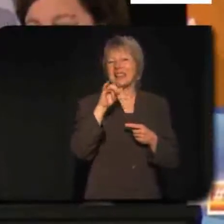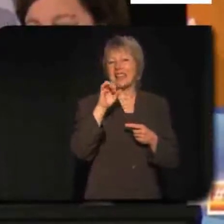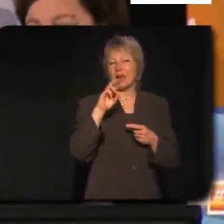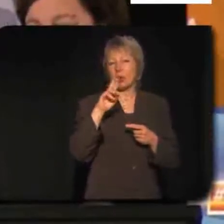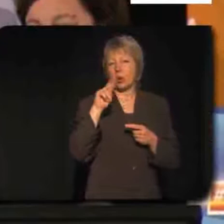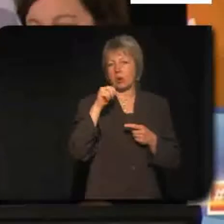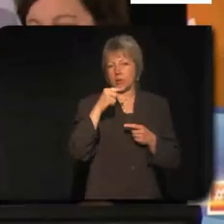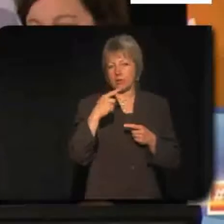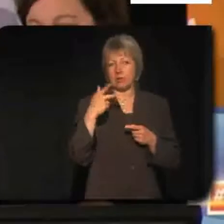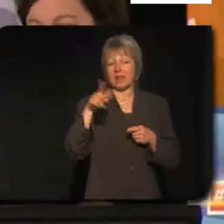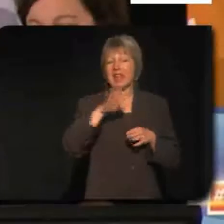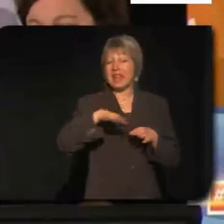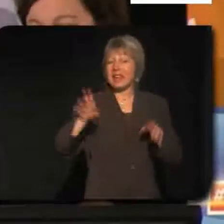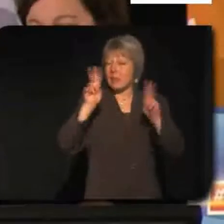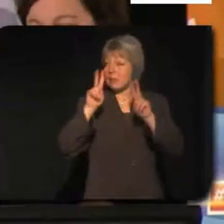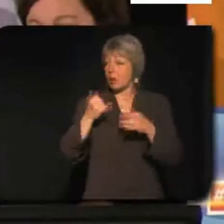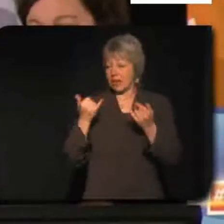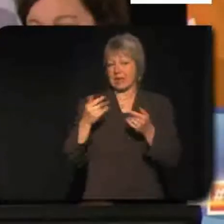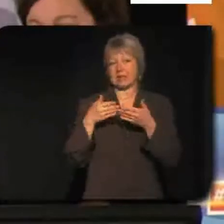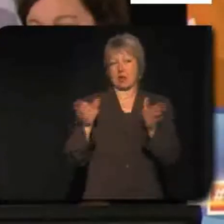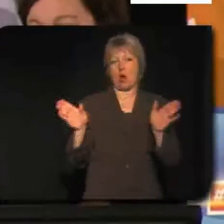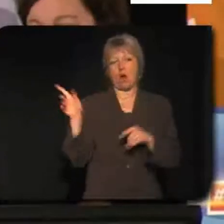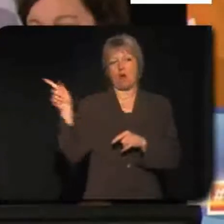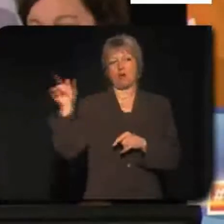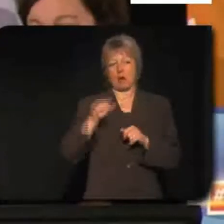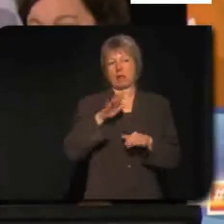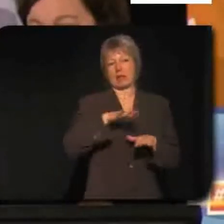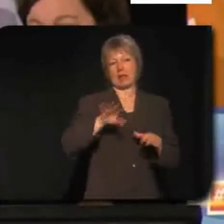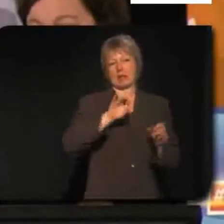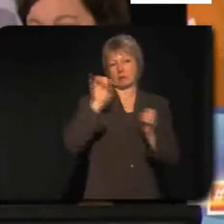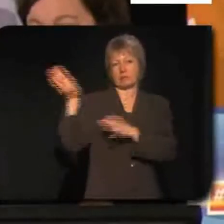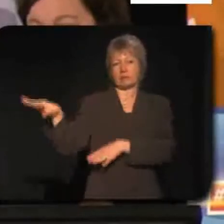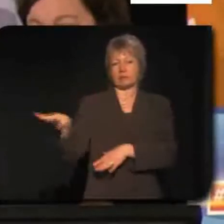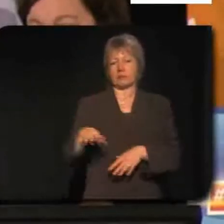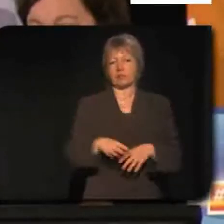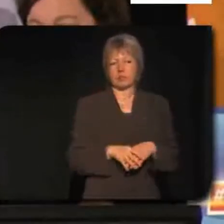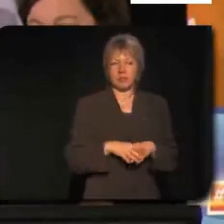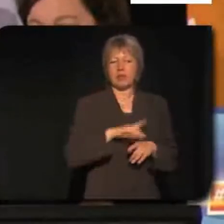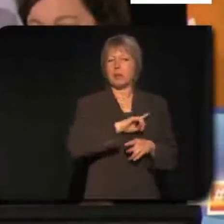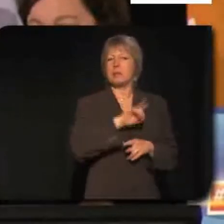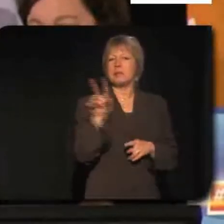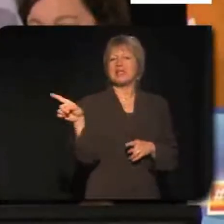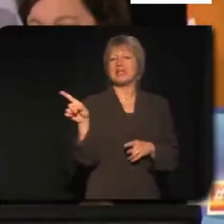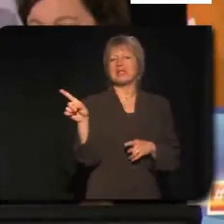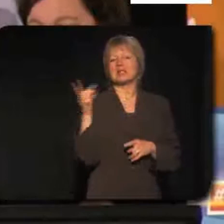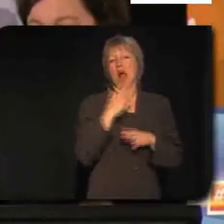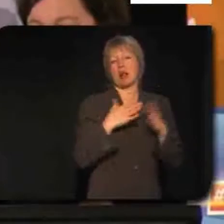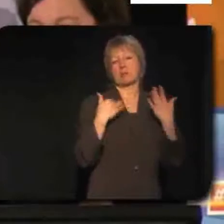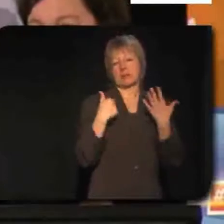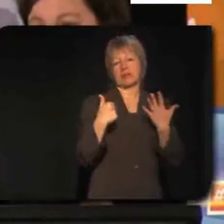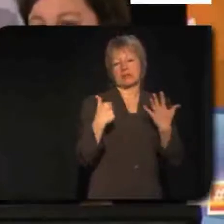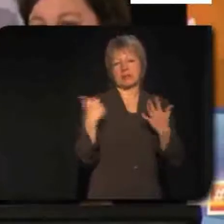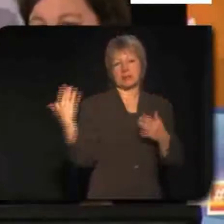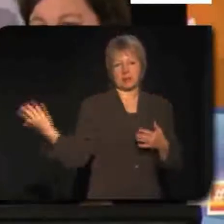öffnet jetzt und die Kinder Kinder können abgegeben werden sie schließt 14:30 Uhr